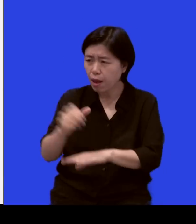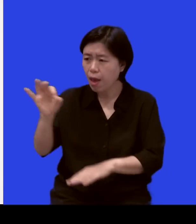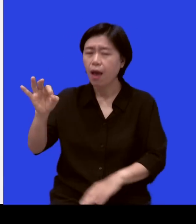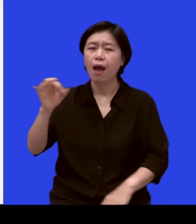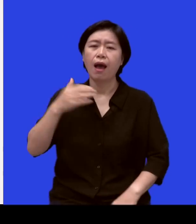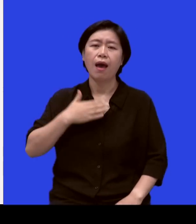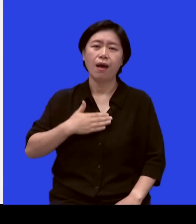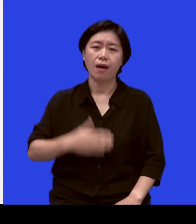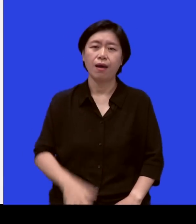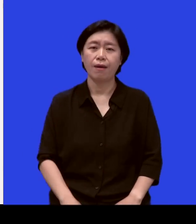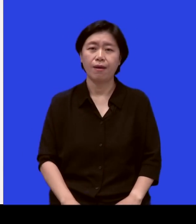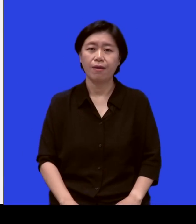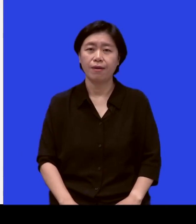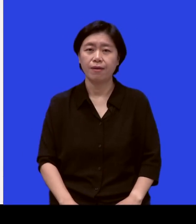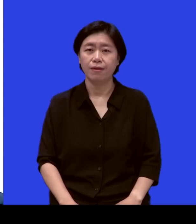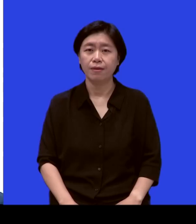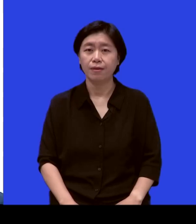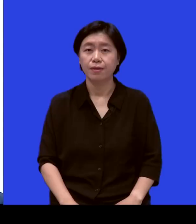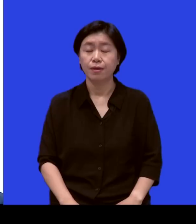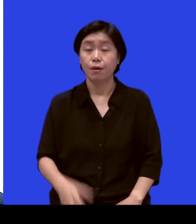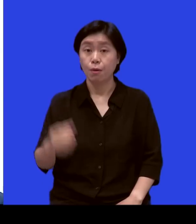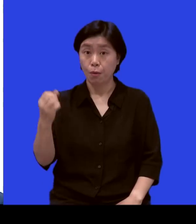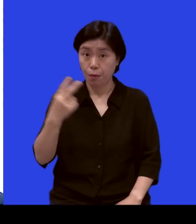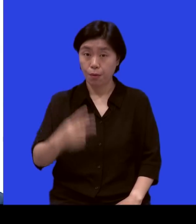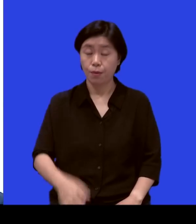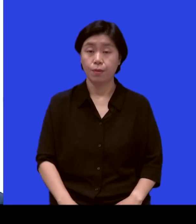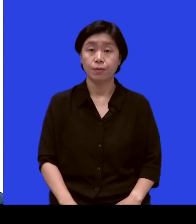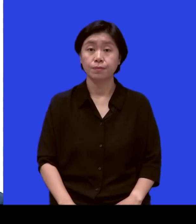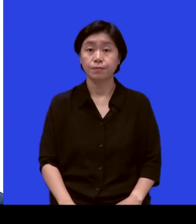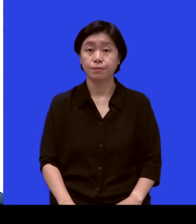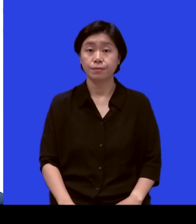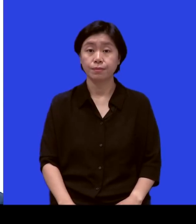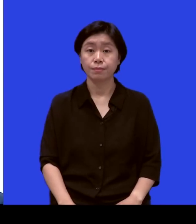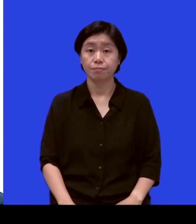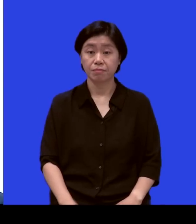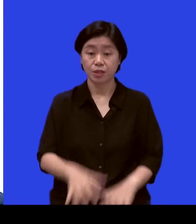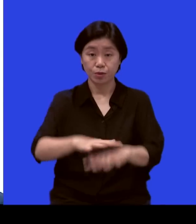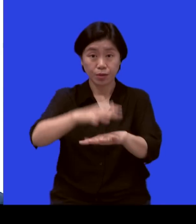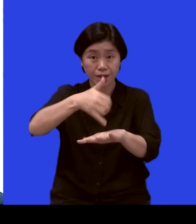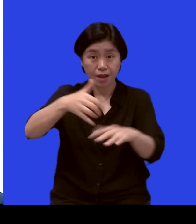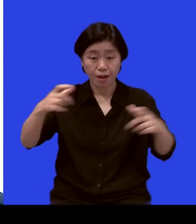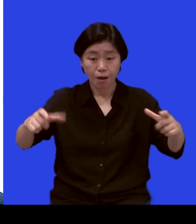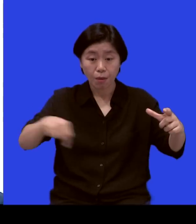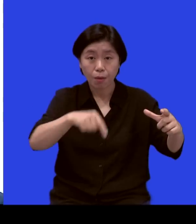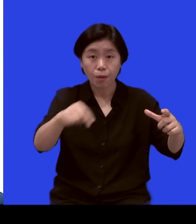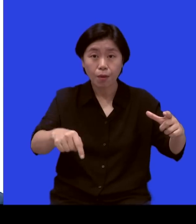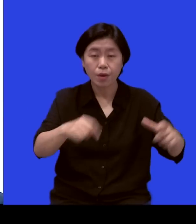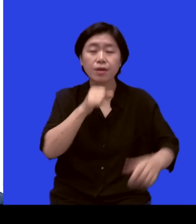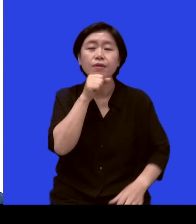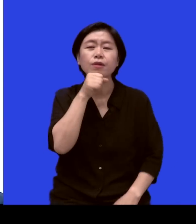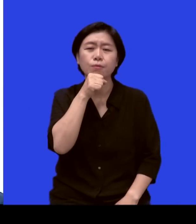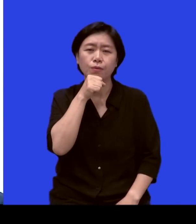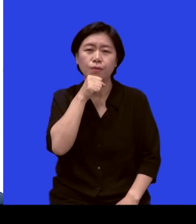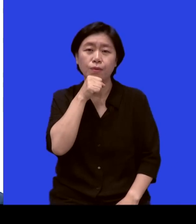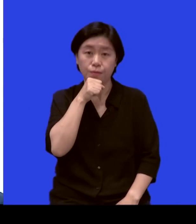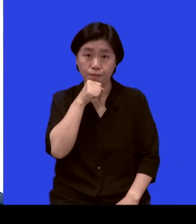그런 일들이 이제 생기기도 하고 또 우리가 염소를 기르기도 했었는데